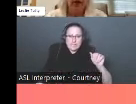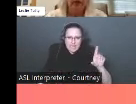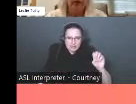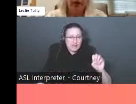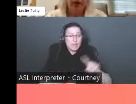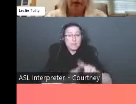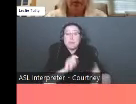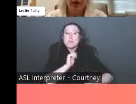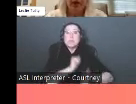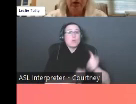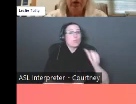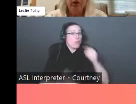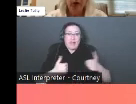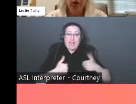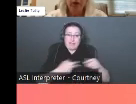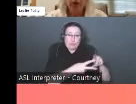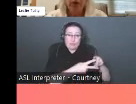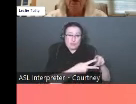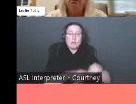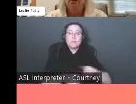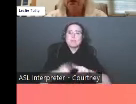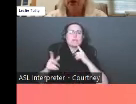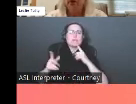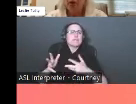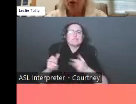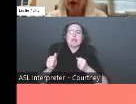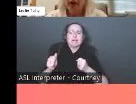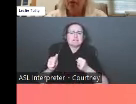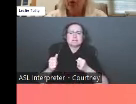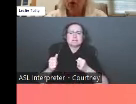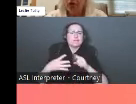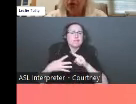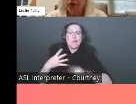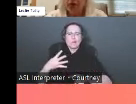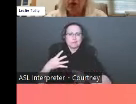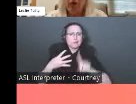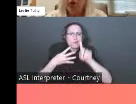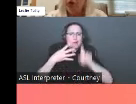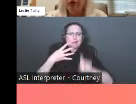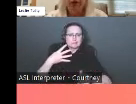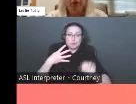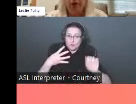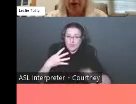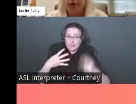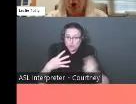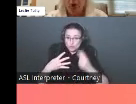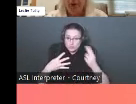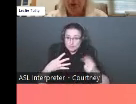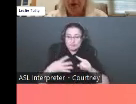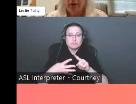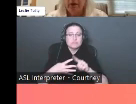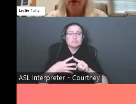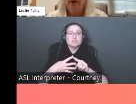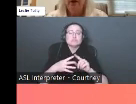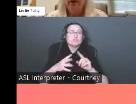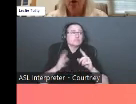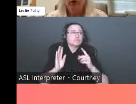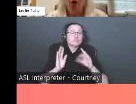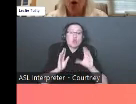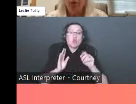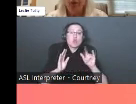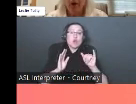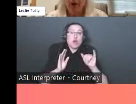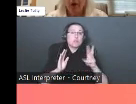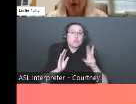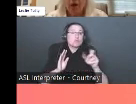mais la plupart des cliniciens n'ont pas accès à cette évaluation. Voici rapidement 4 questions que vous pouvez